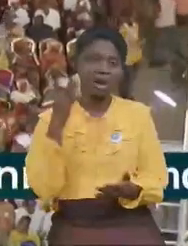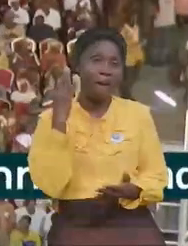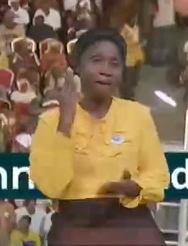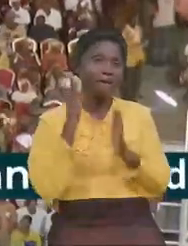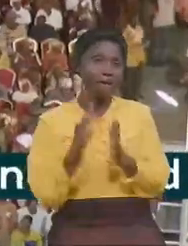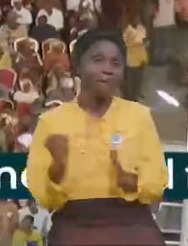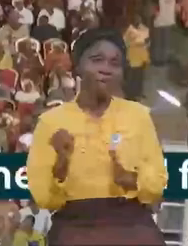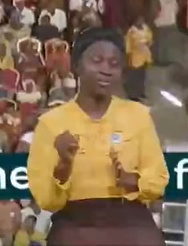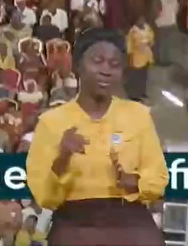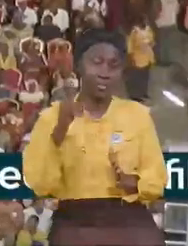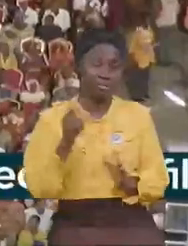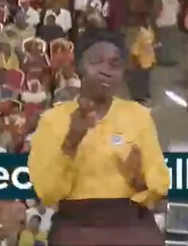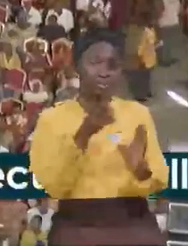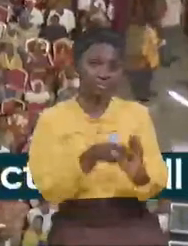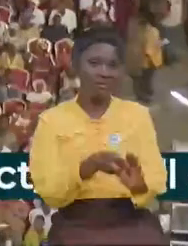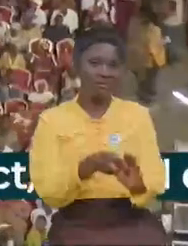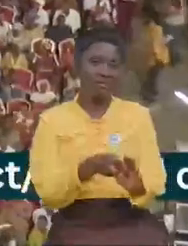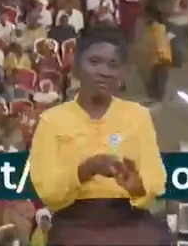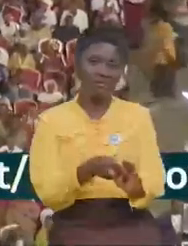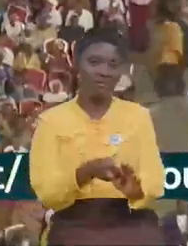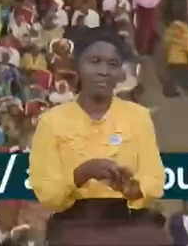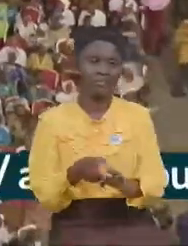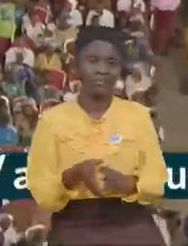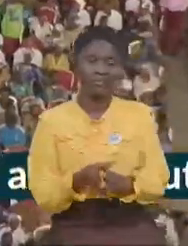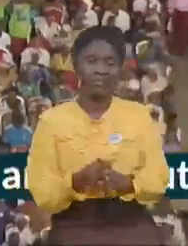de recevoir toutes vos coordonnées.